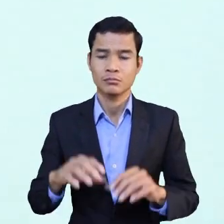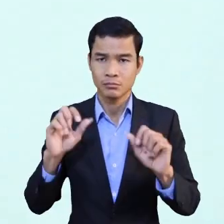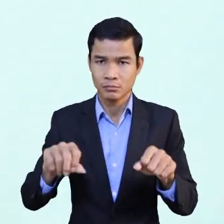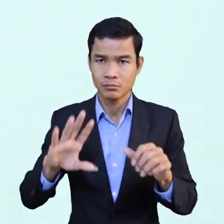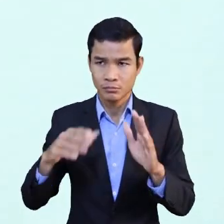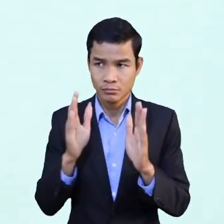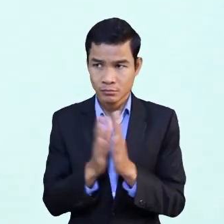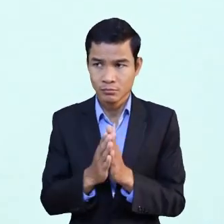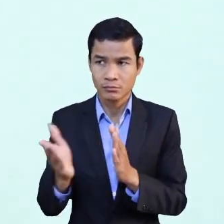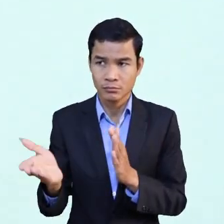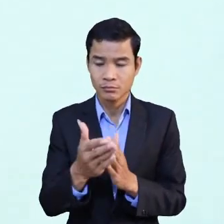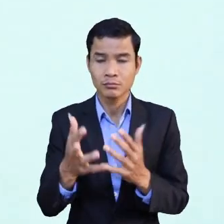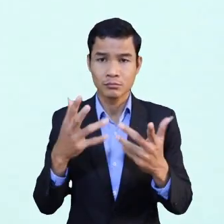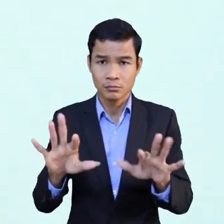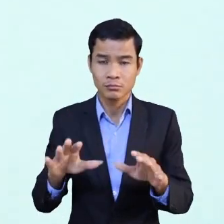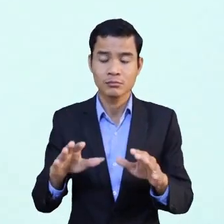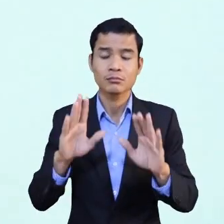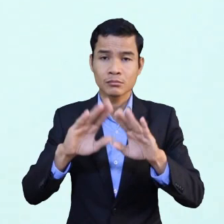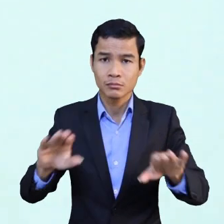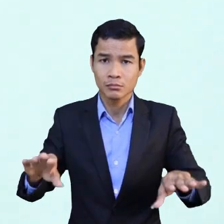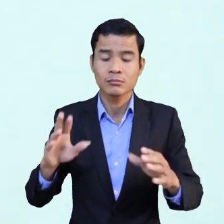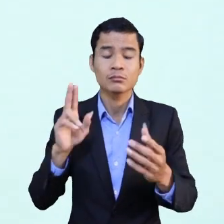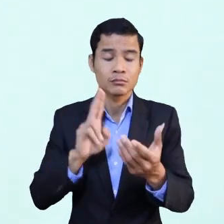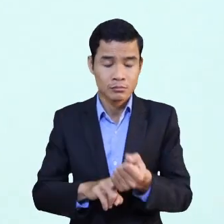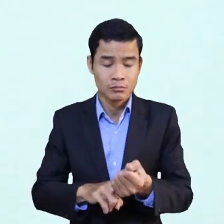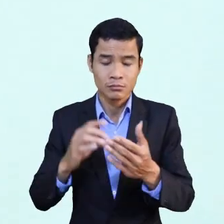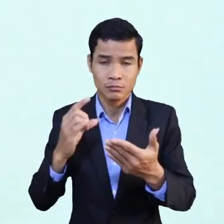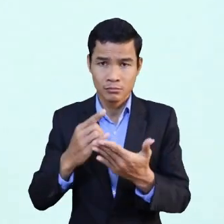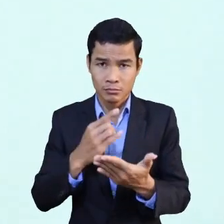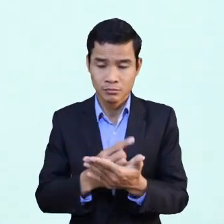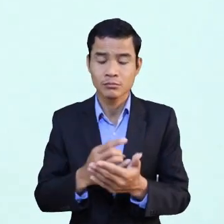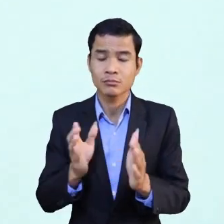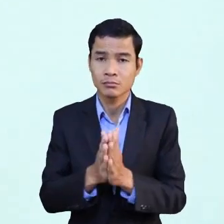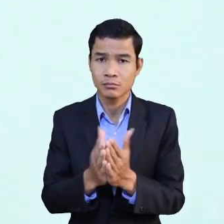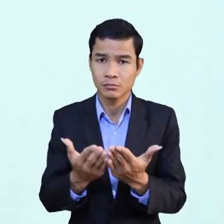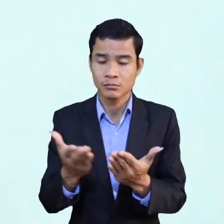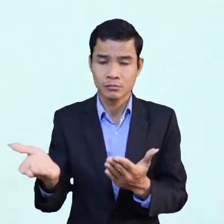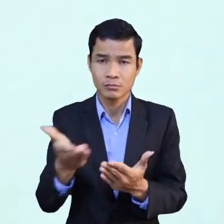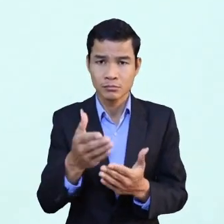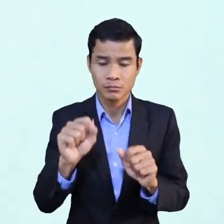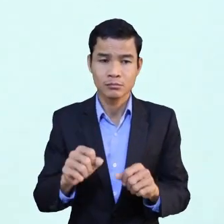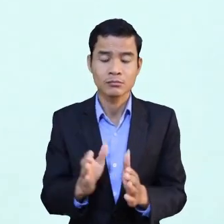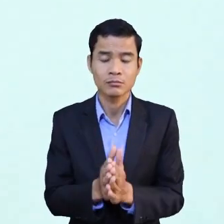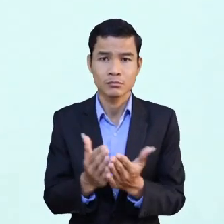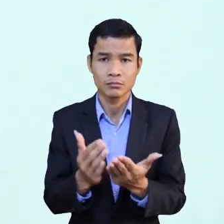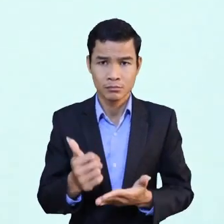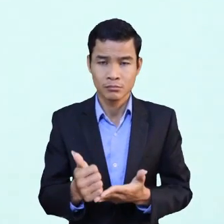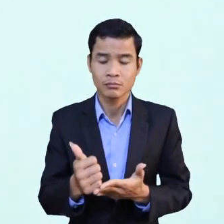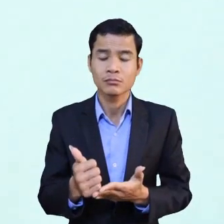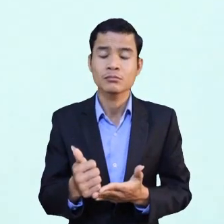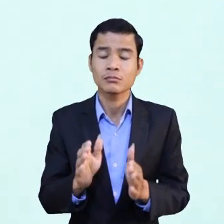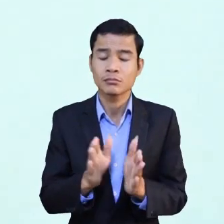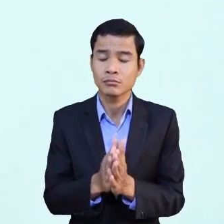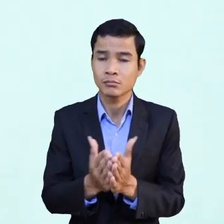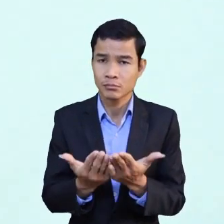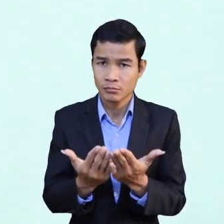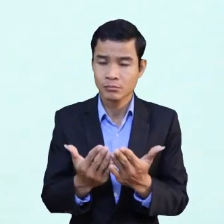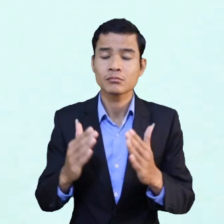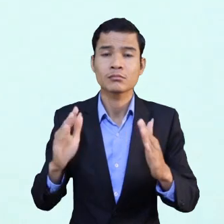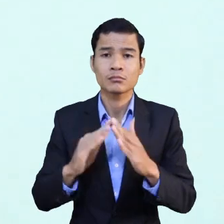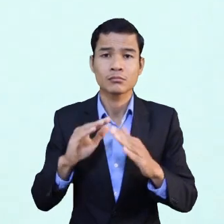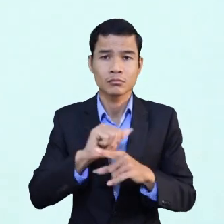ចាអរគុណបាទកូនរួចរាល់ហើយកូនទុកសិភៅមេរៀនរបស់កូនកូនលើកសិភៅចាកិច្ចការផ្ទះឡើ